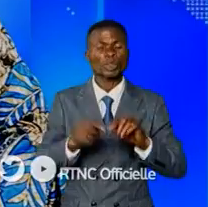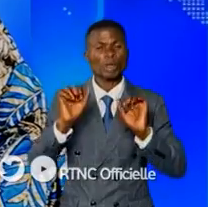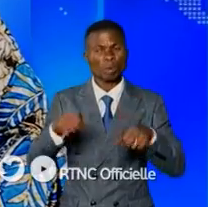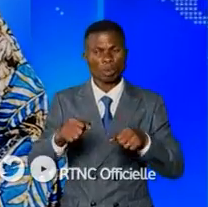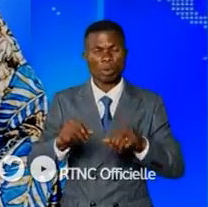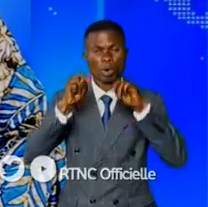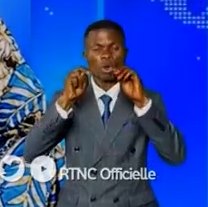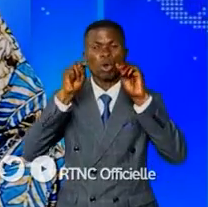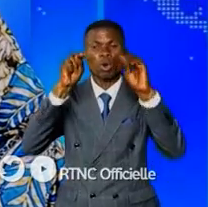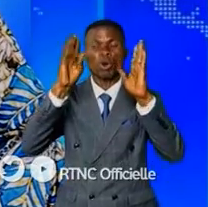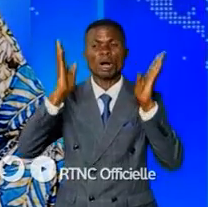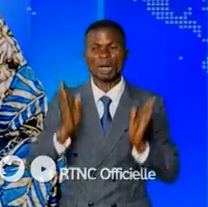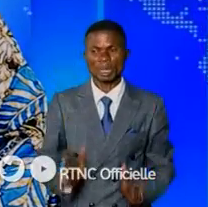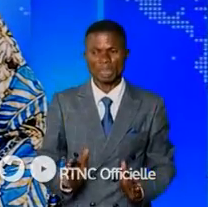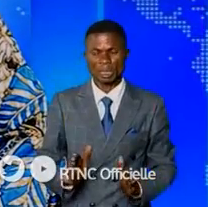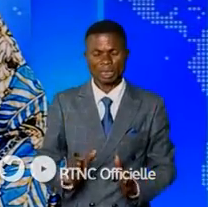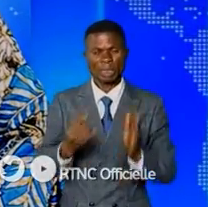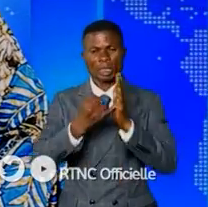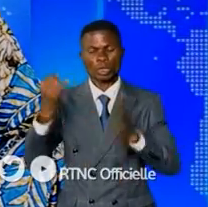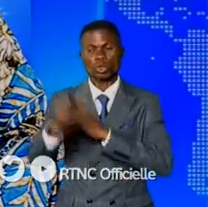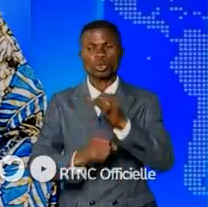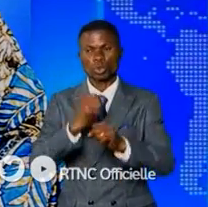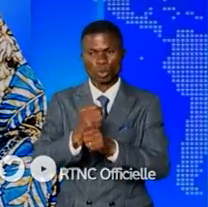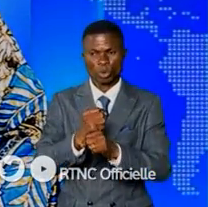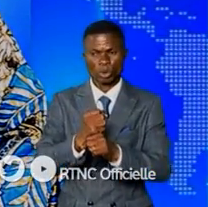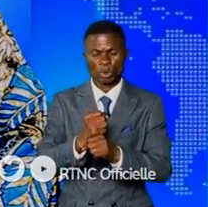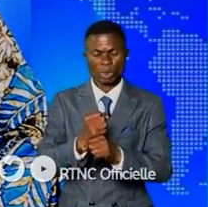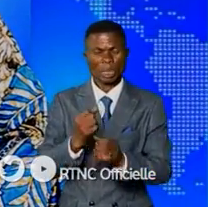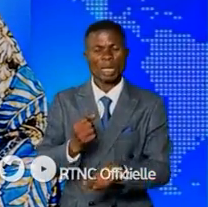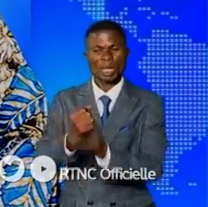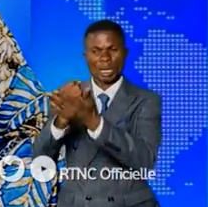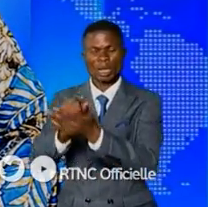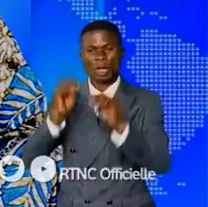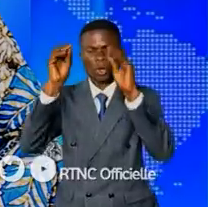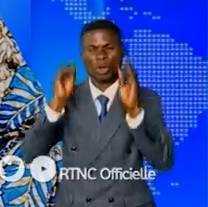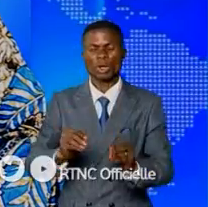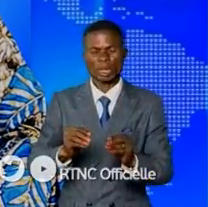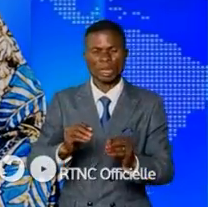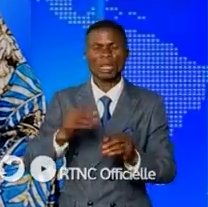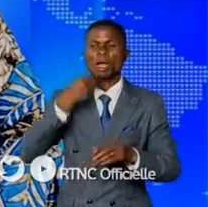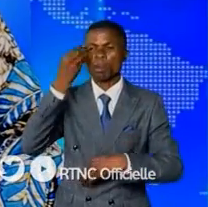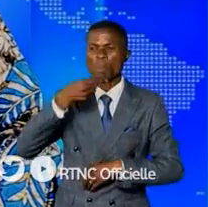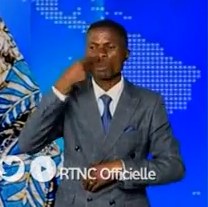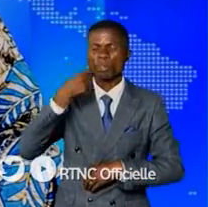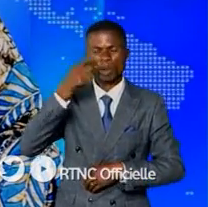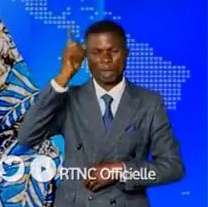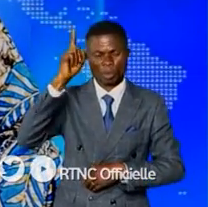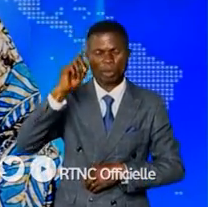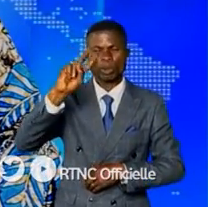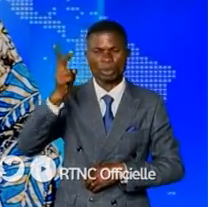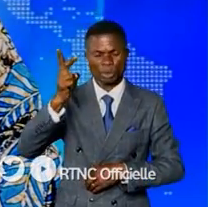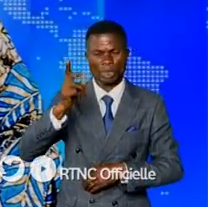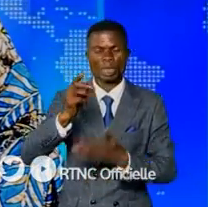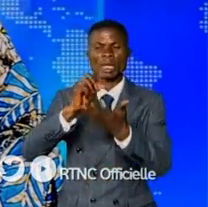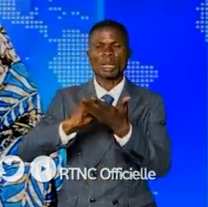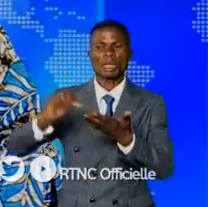des enseignants ayant plus de 60 ans, en les disposant d'assurer des enseignements théoriques au premier et deuxième